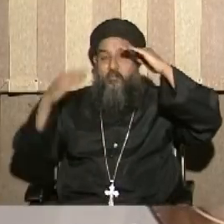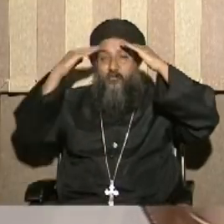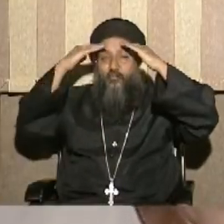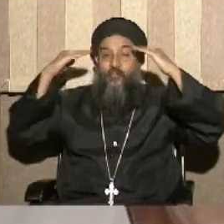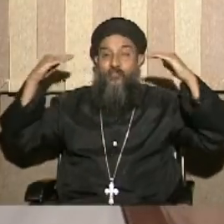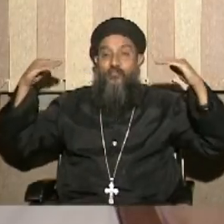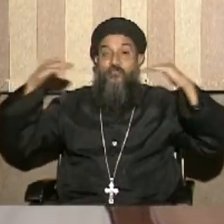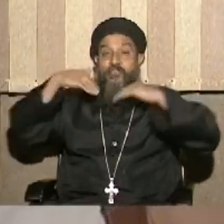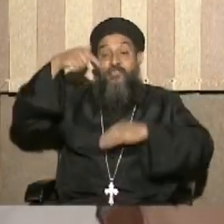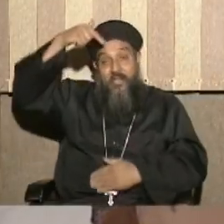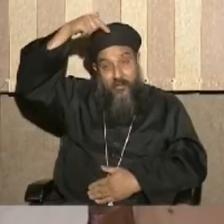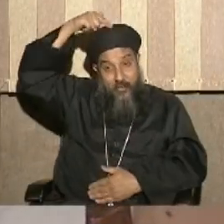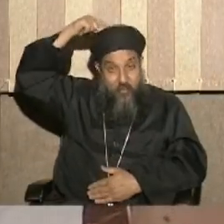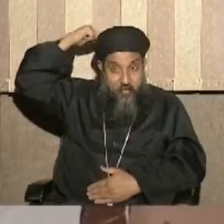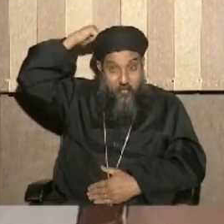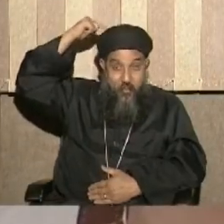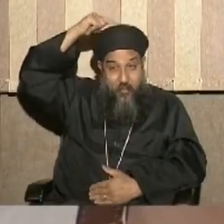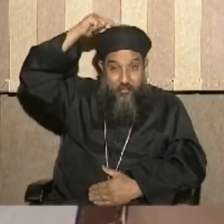يا